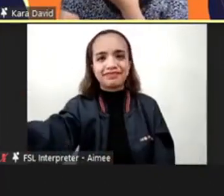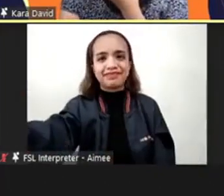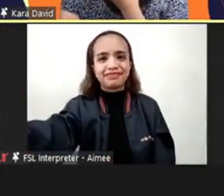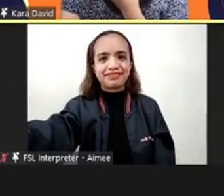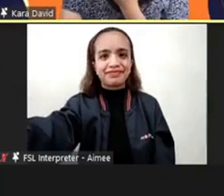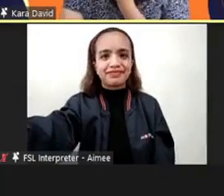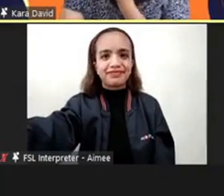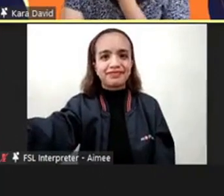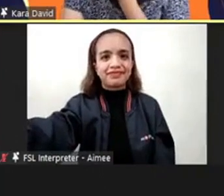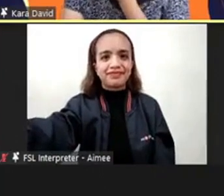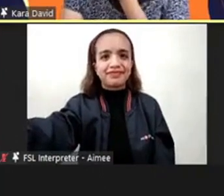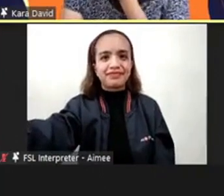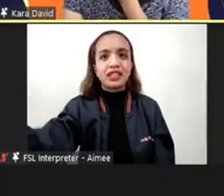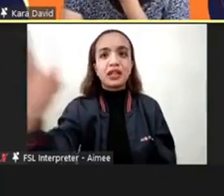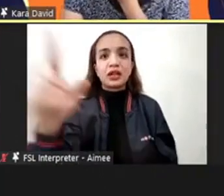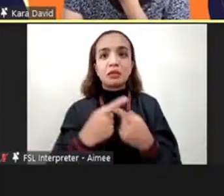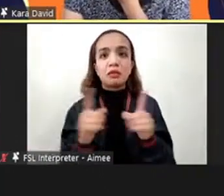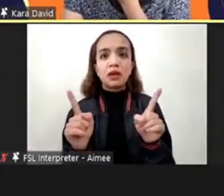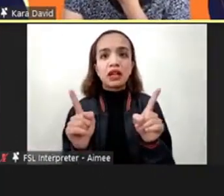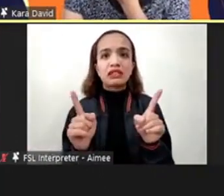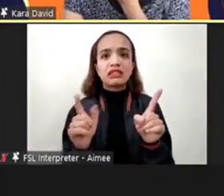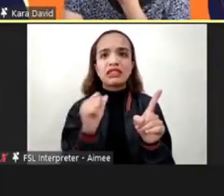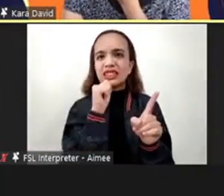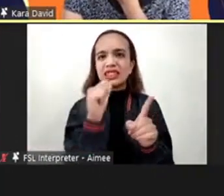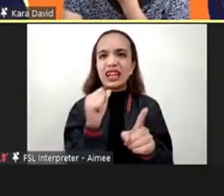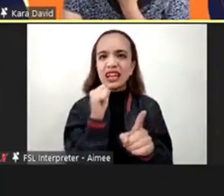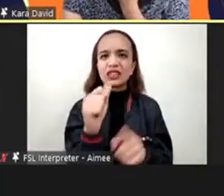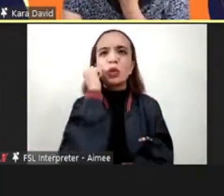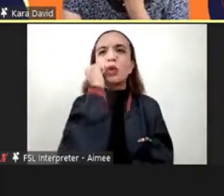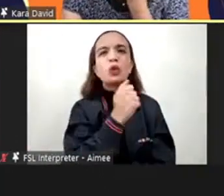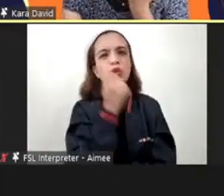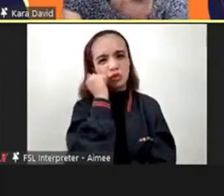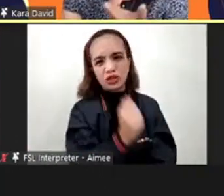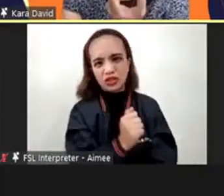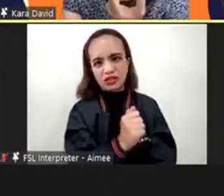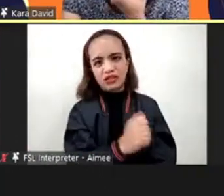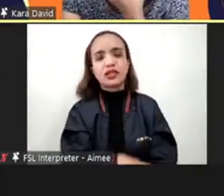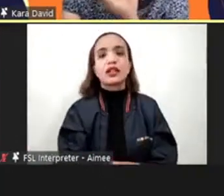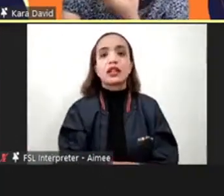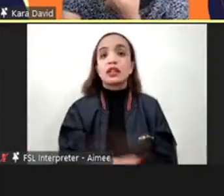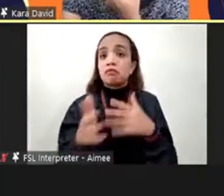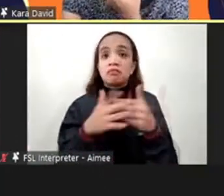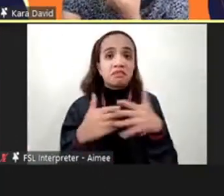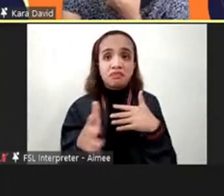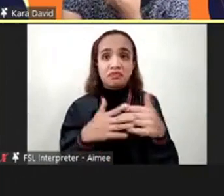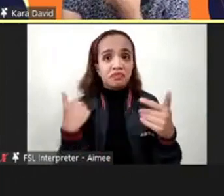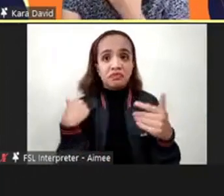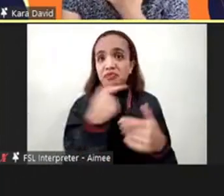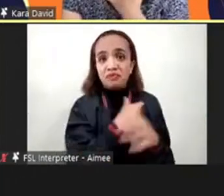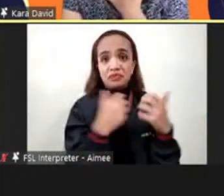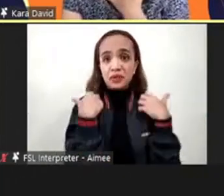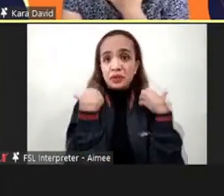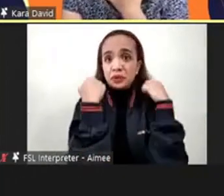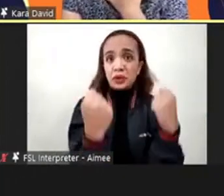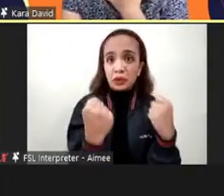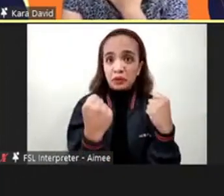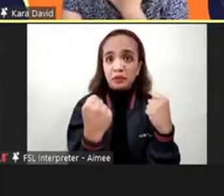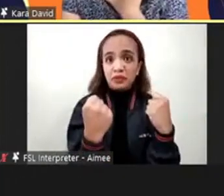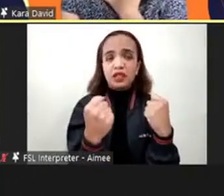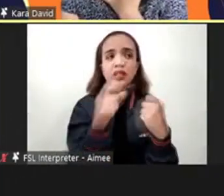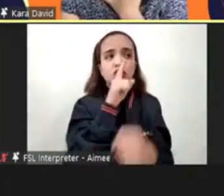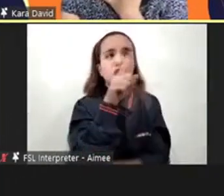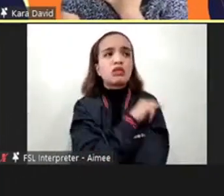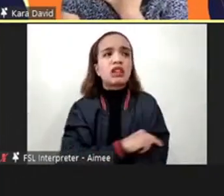lang, hindi naman sa lahat ng pagkakataon, gaano man ka-resilient tayong mga Pilipino, natural na aapektuhan